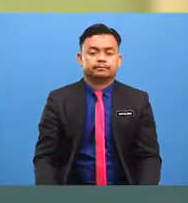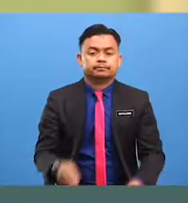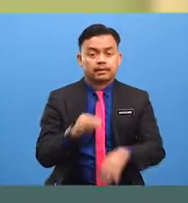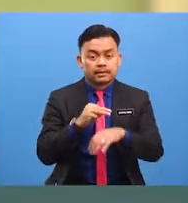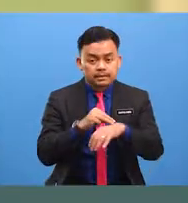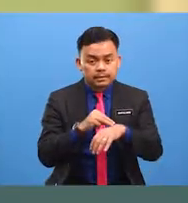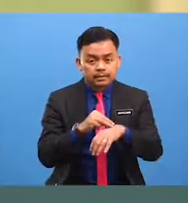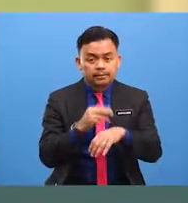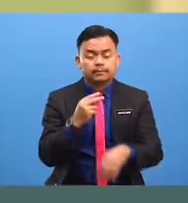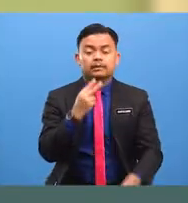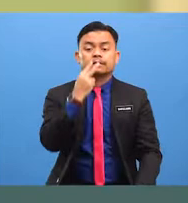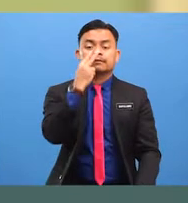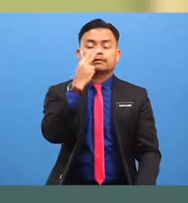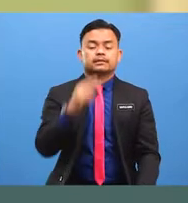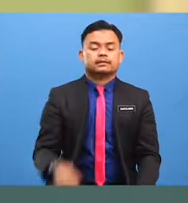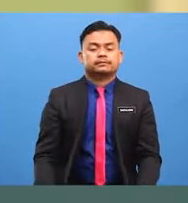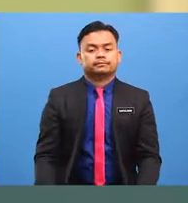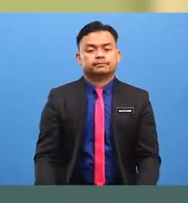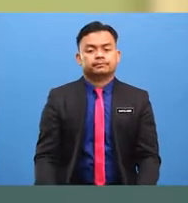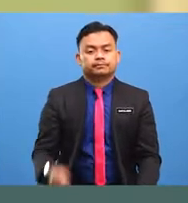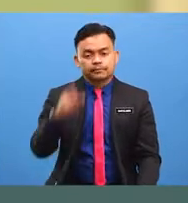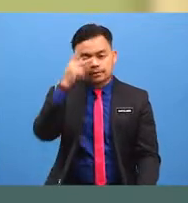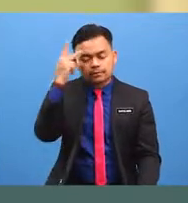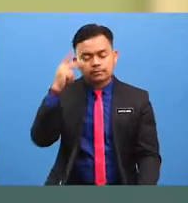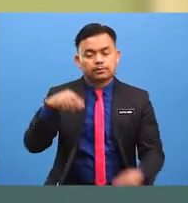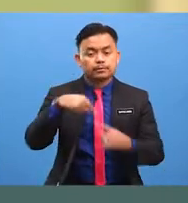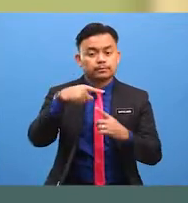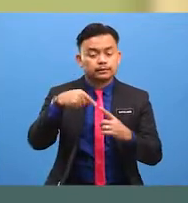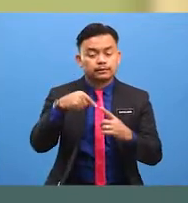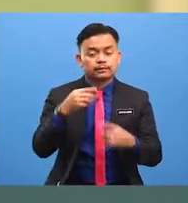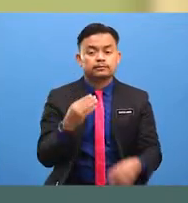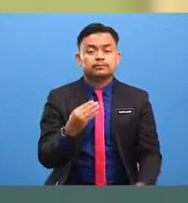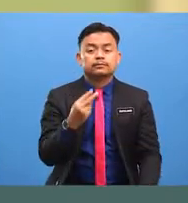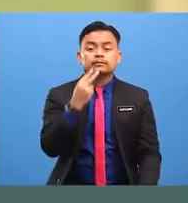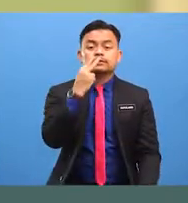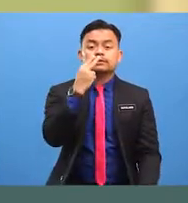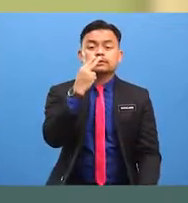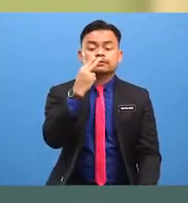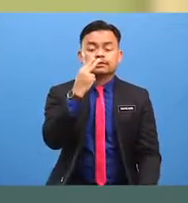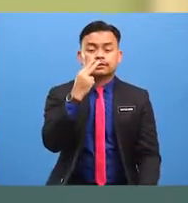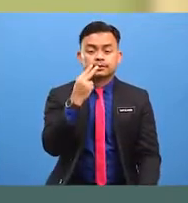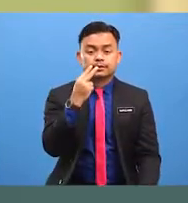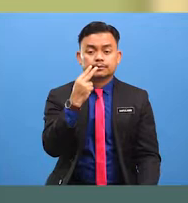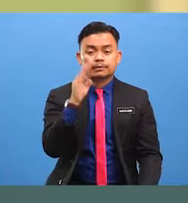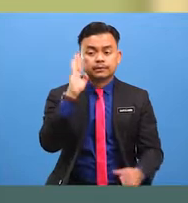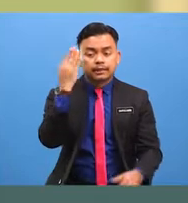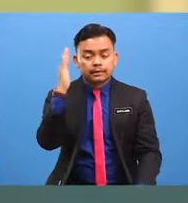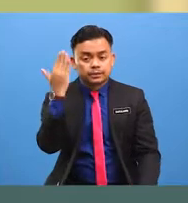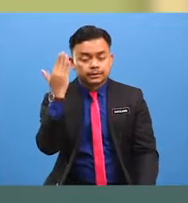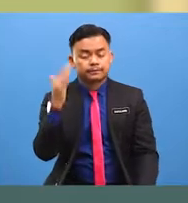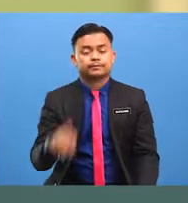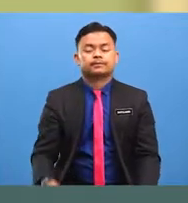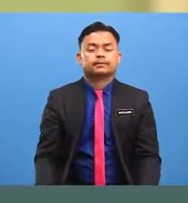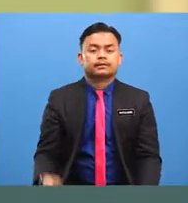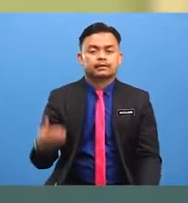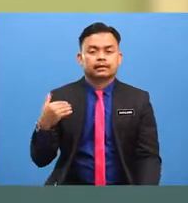Sebab itu, apabila kita bernafas pada permukaan kaca, kita dapati terbentuknya titisan